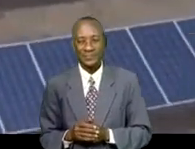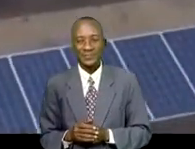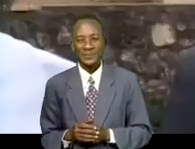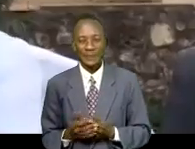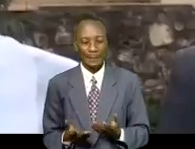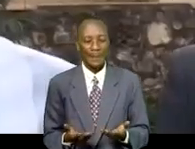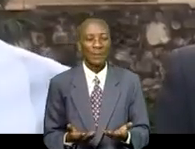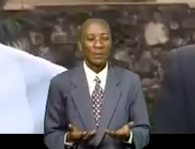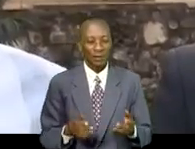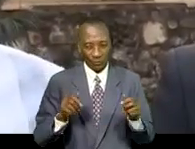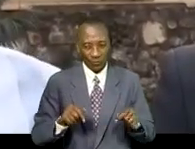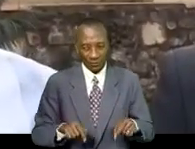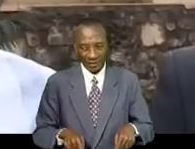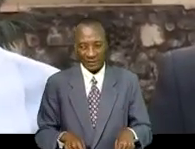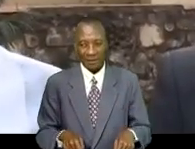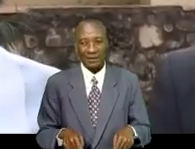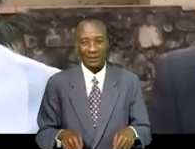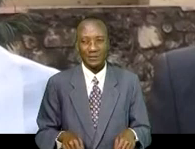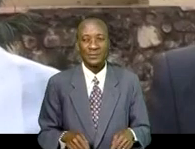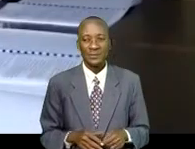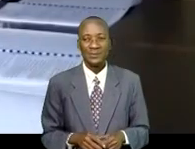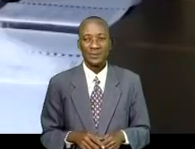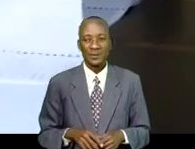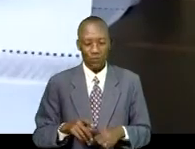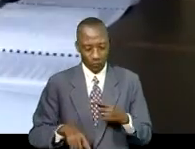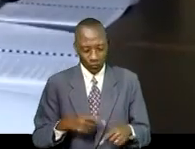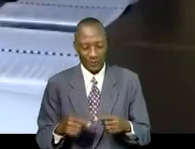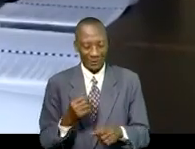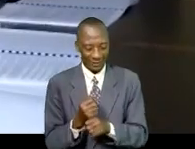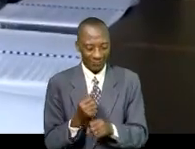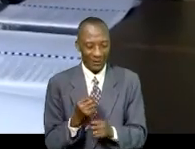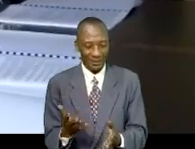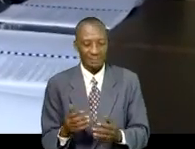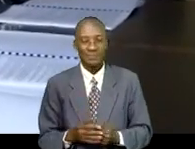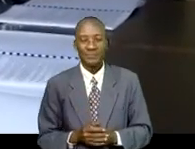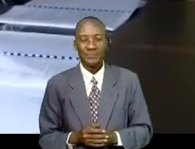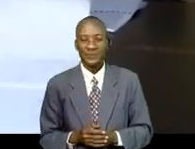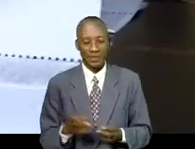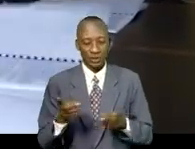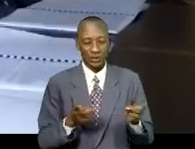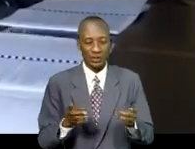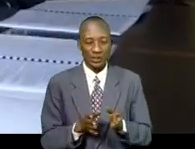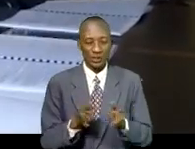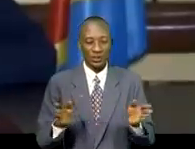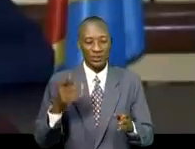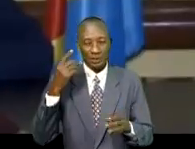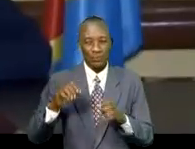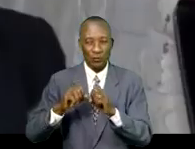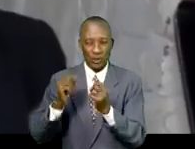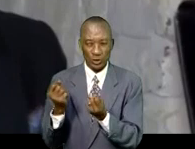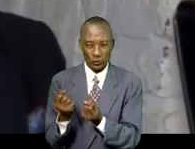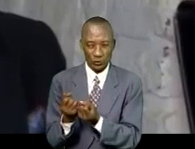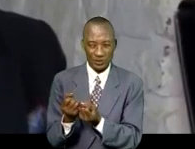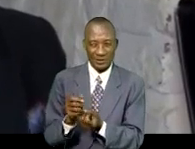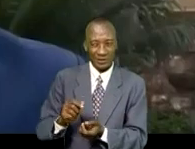rayon d'études et puis en ville de Bounia. Pour Jonathan Chao, directeur général de la société Nourou, tout est